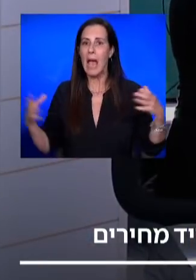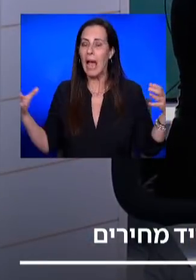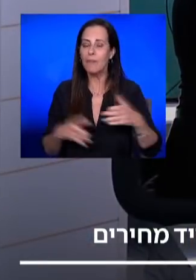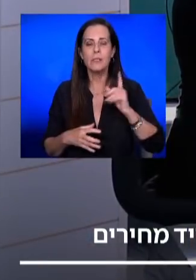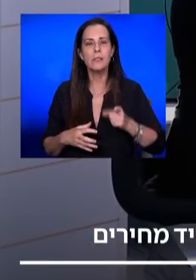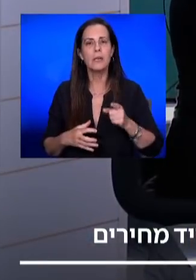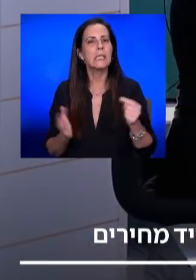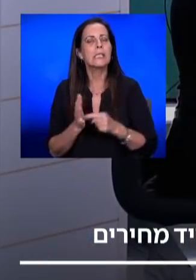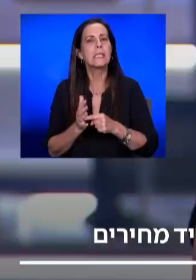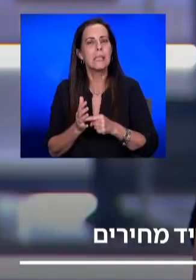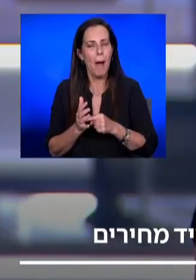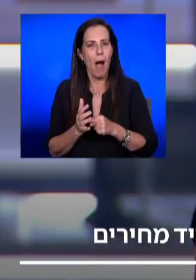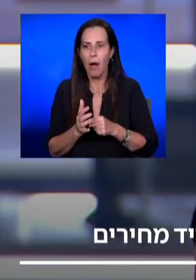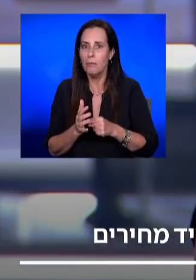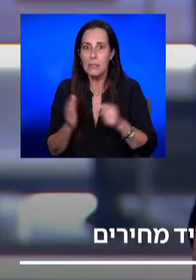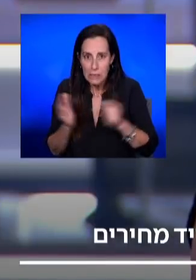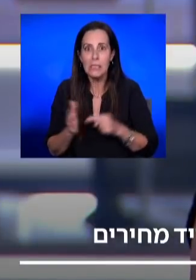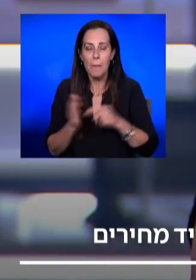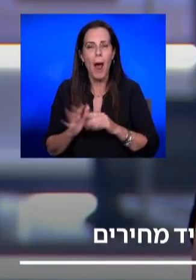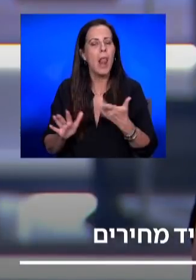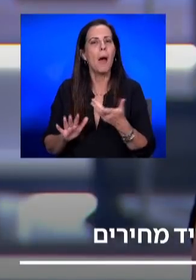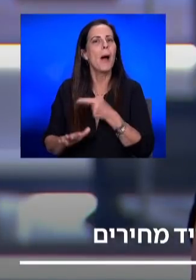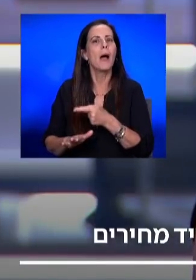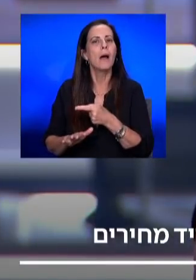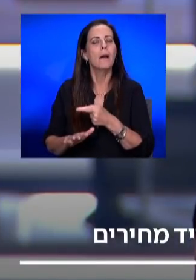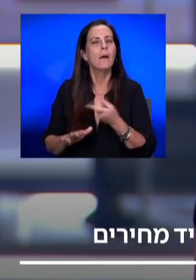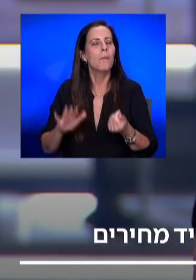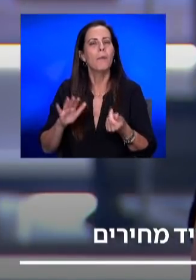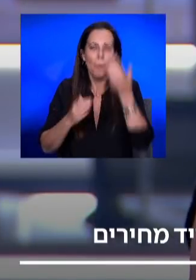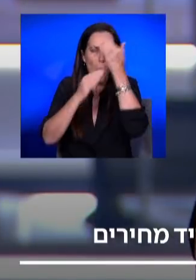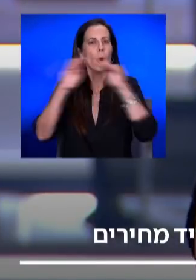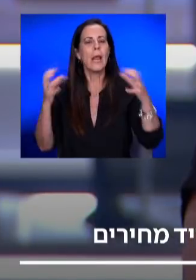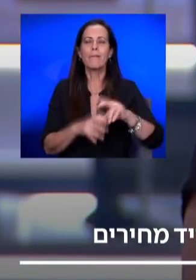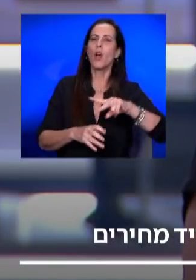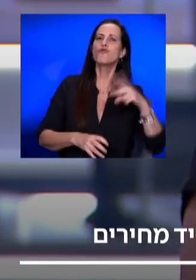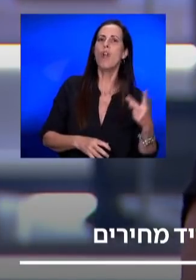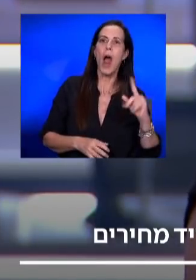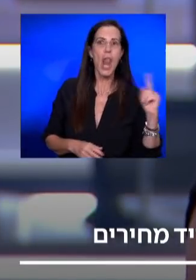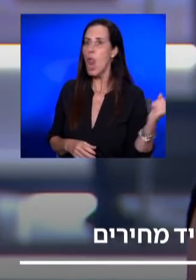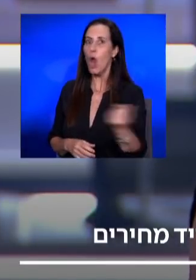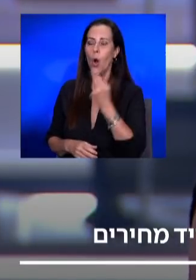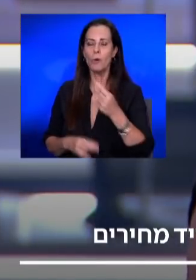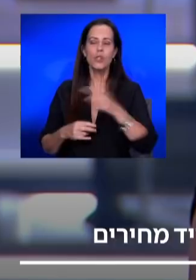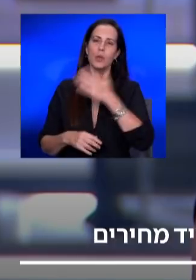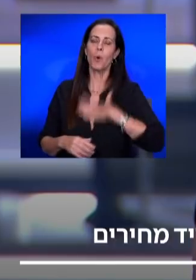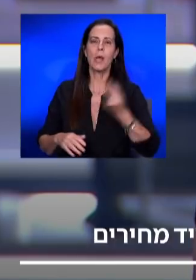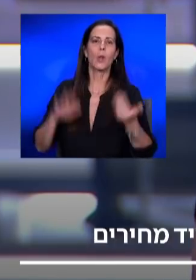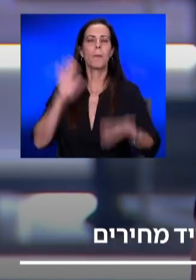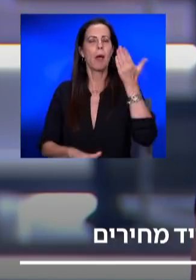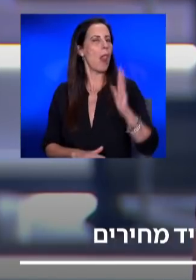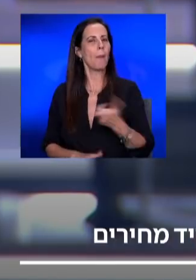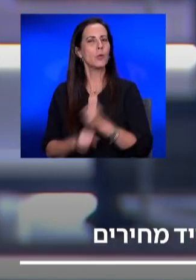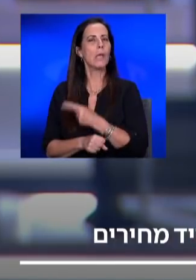לה סיבה טובה מאוד מאוד למה היא הלכה וטרחה להודיע לכל הציבור כולו שבדעתה להעלות